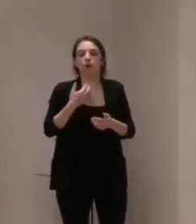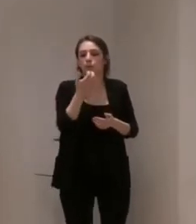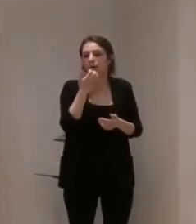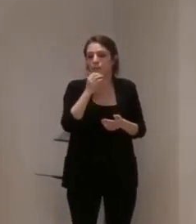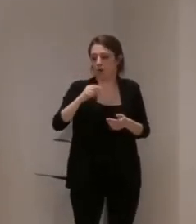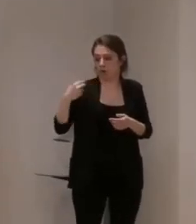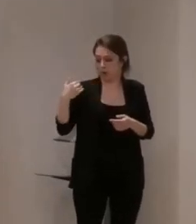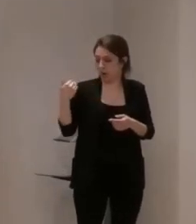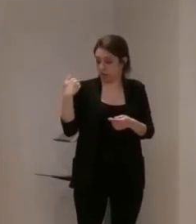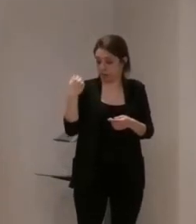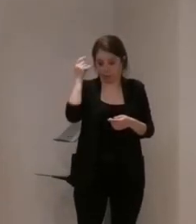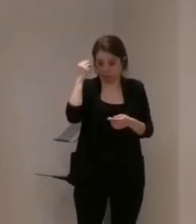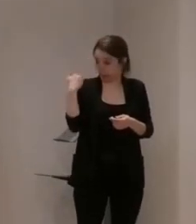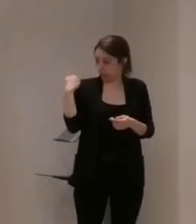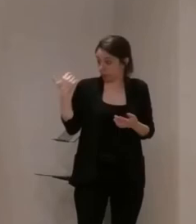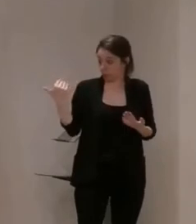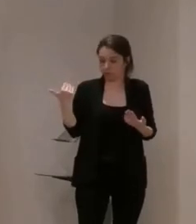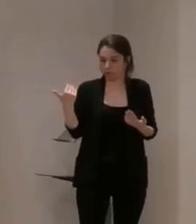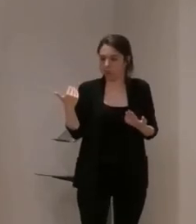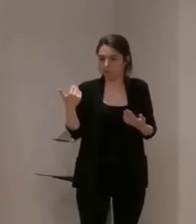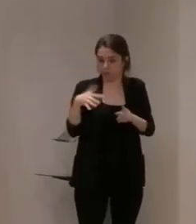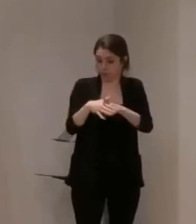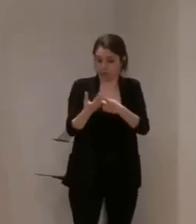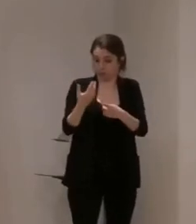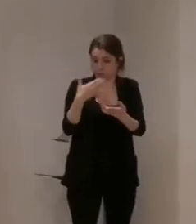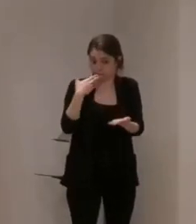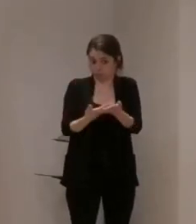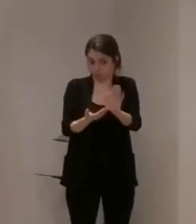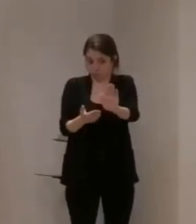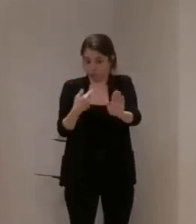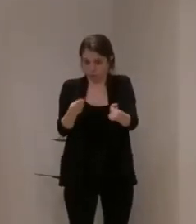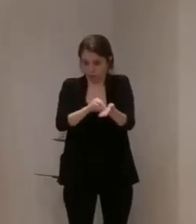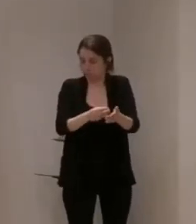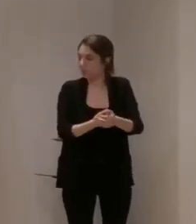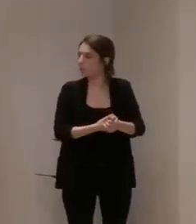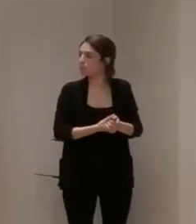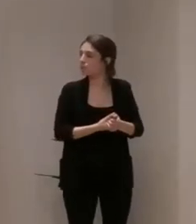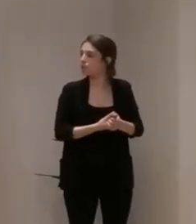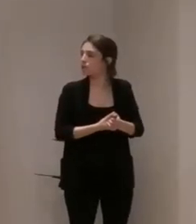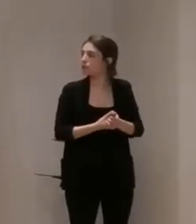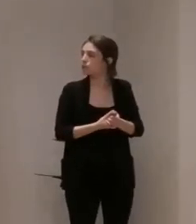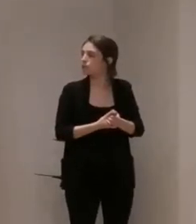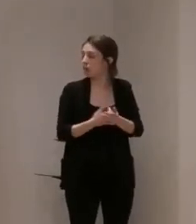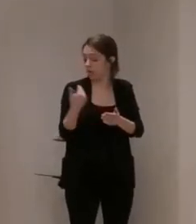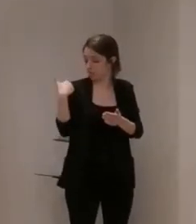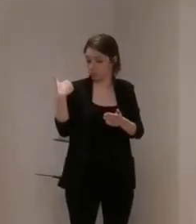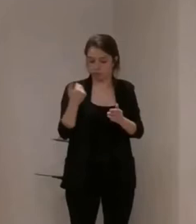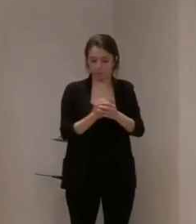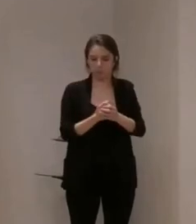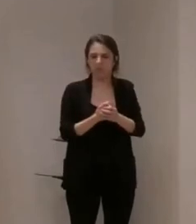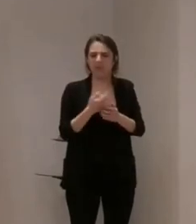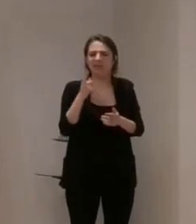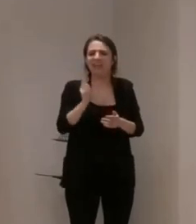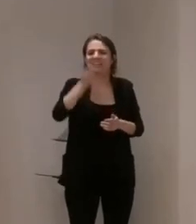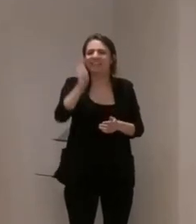un altre fet que ha passat molt pocs dies que ens demostra aquesta situació de no trencament i aquesta situació del manteniment d'aquesta situació. La